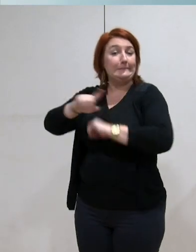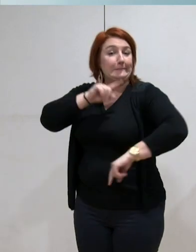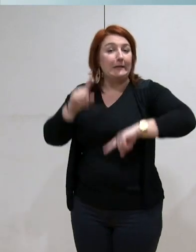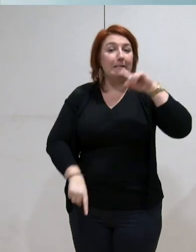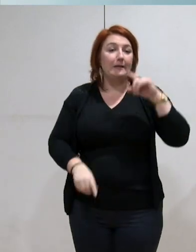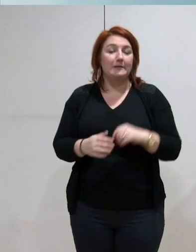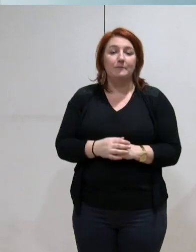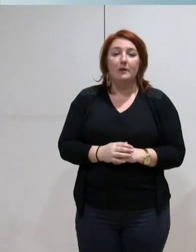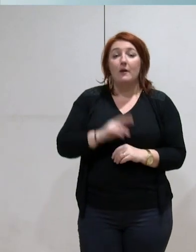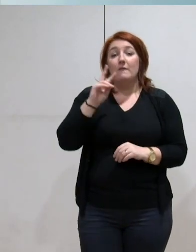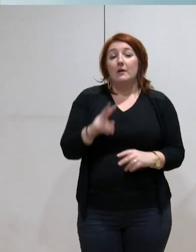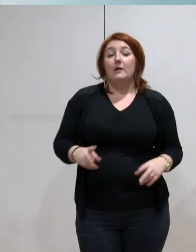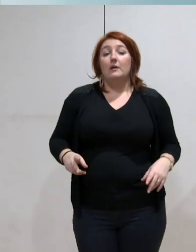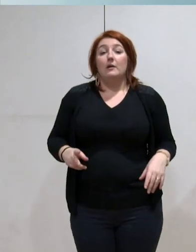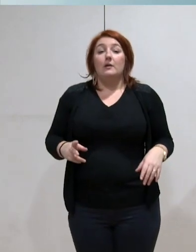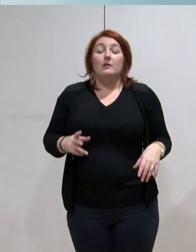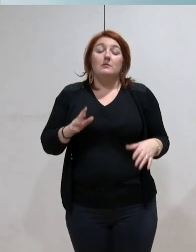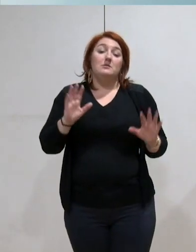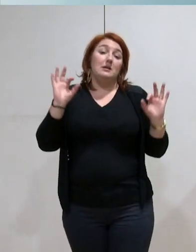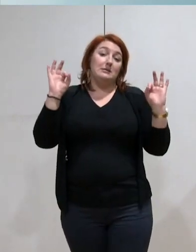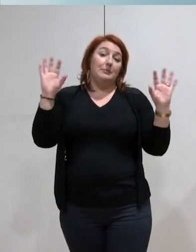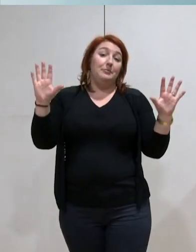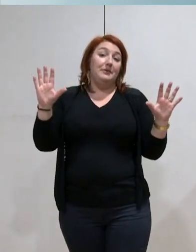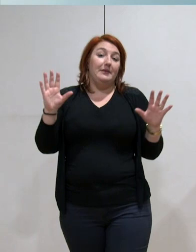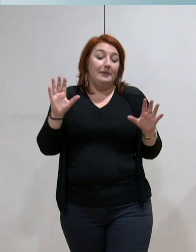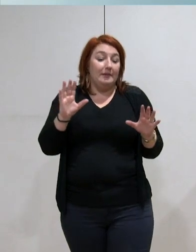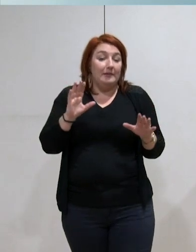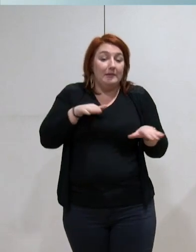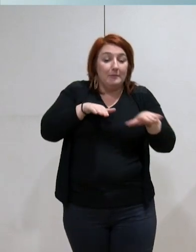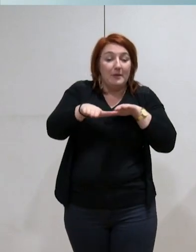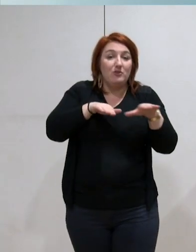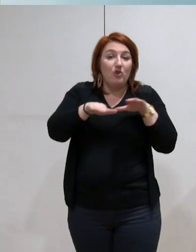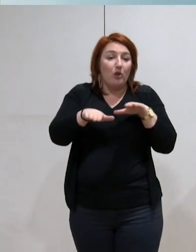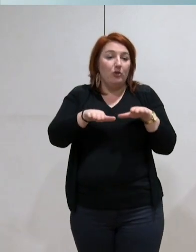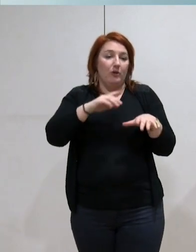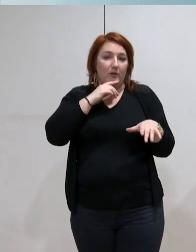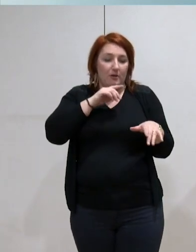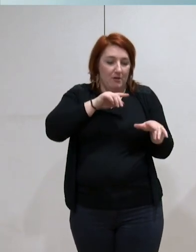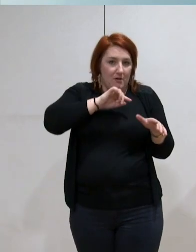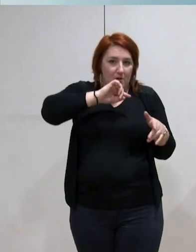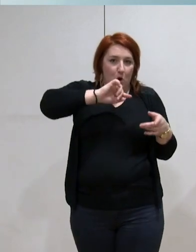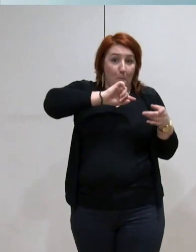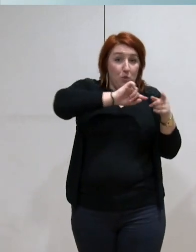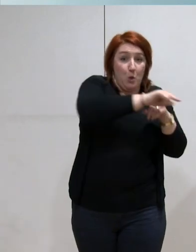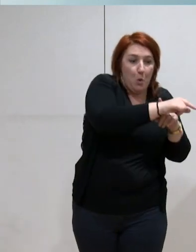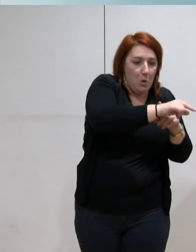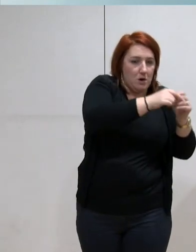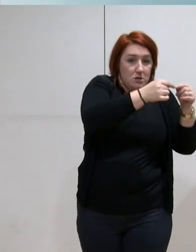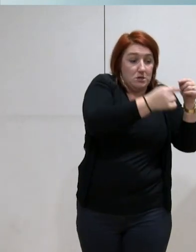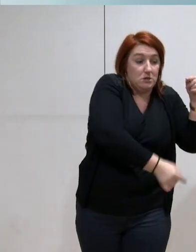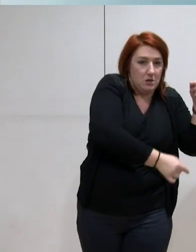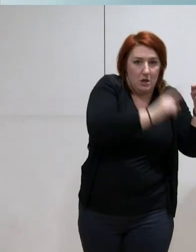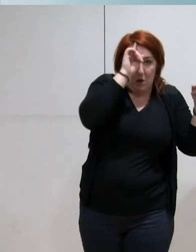ou éventuellement la méthode du sapeur camemberbert faire un trou pour en reboucher un autre il est très intéressant de